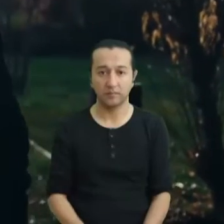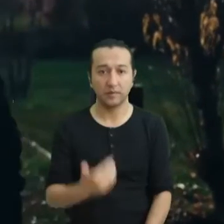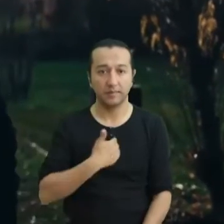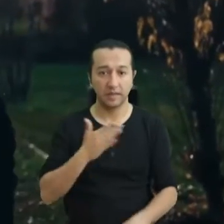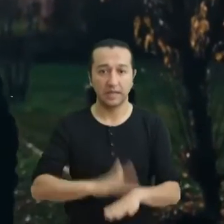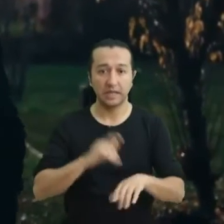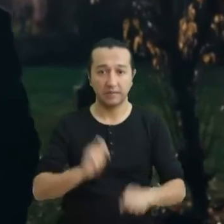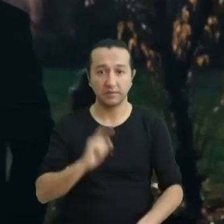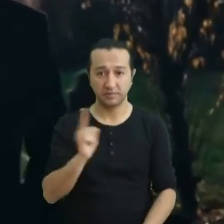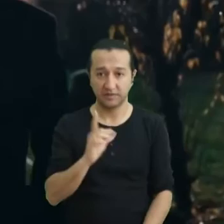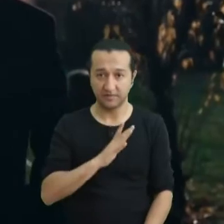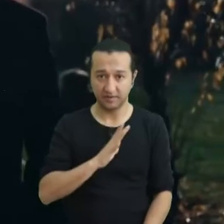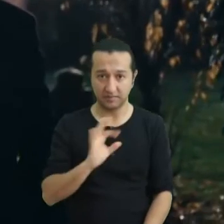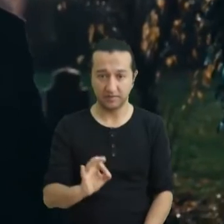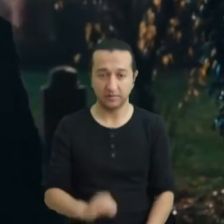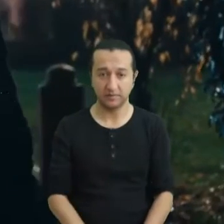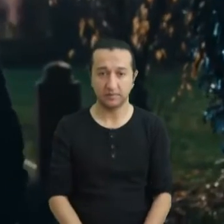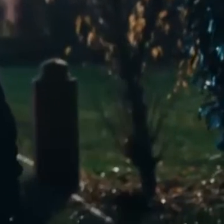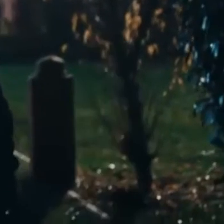Benim yapabileceğim bir şey var mı abi?